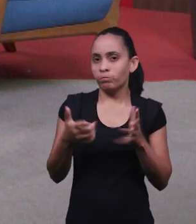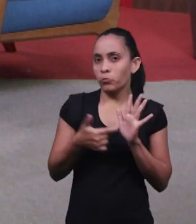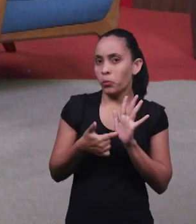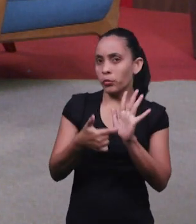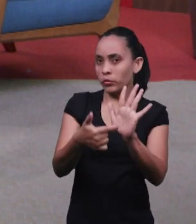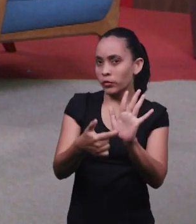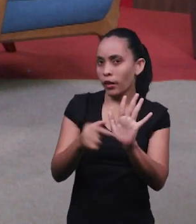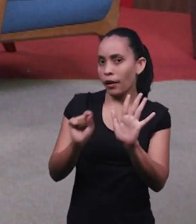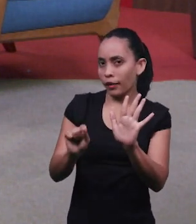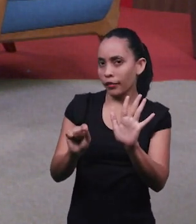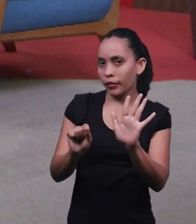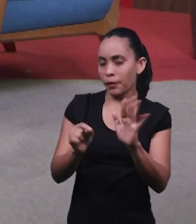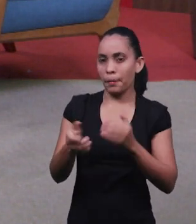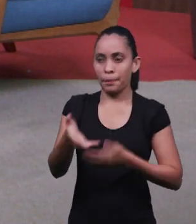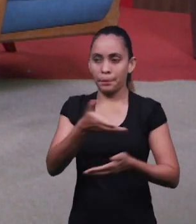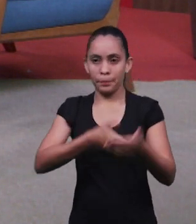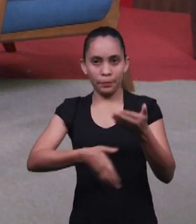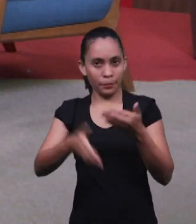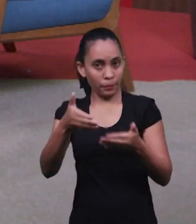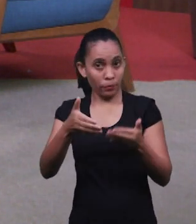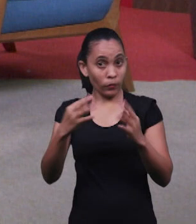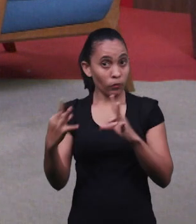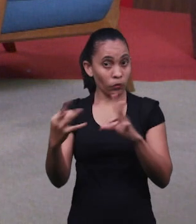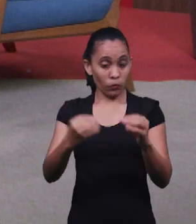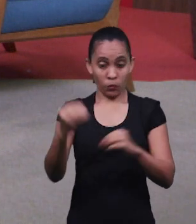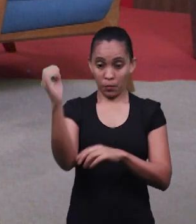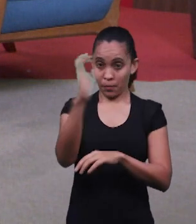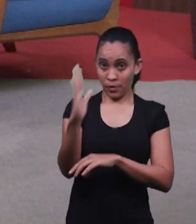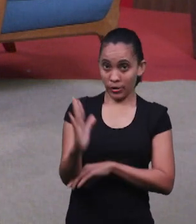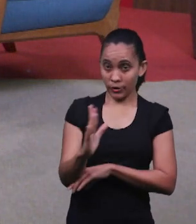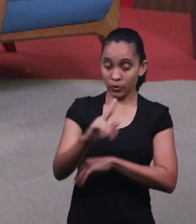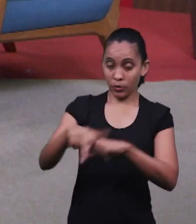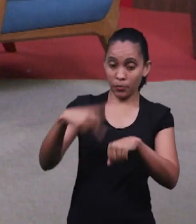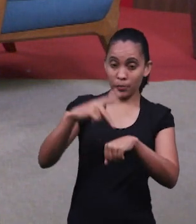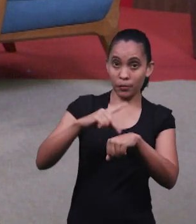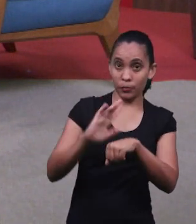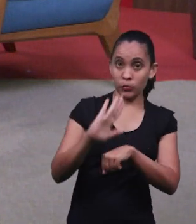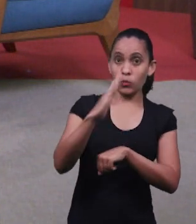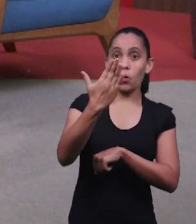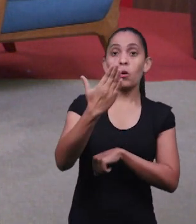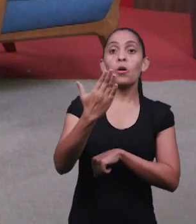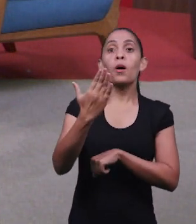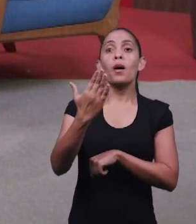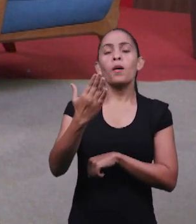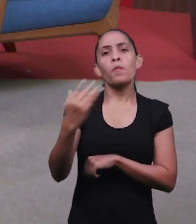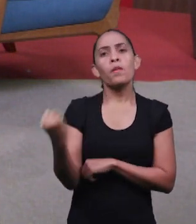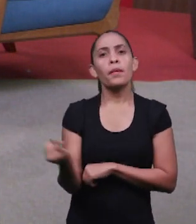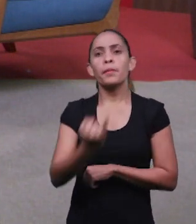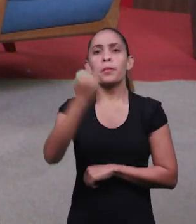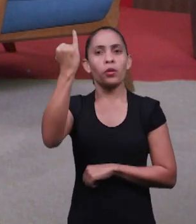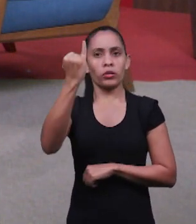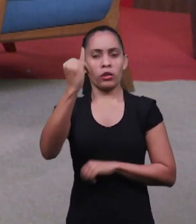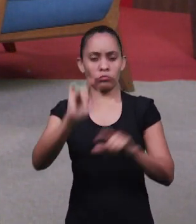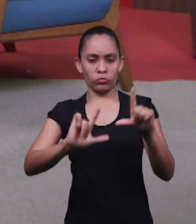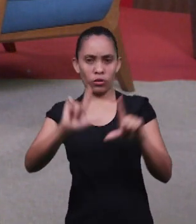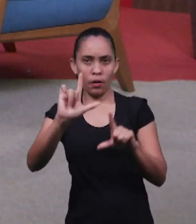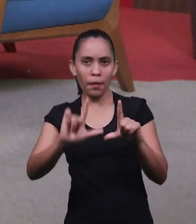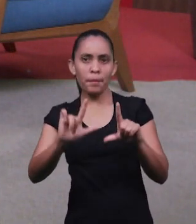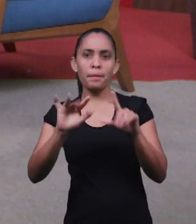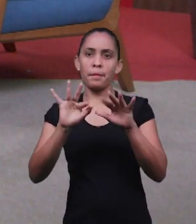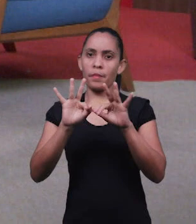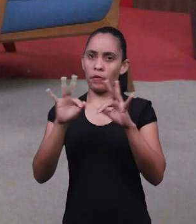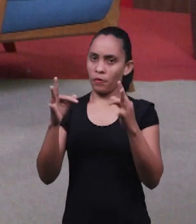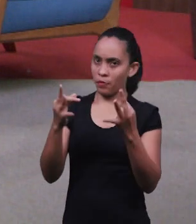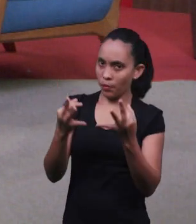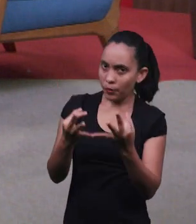Ce thème que je voulais apporter ici, la participation des frères et sœurs de tout le Brésil et l'étranger en parlant de l'importance de ce volet